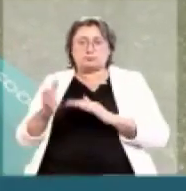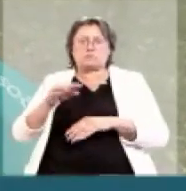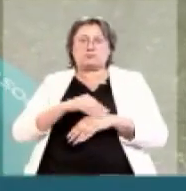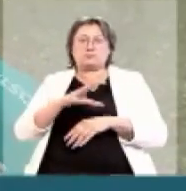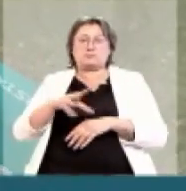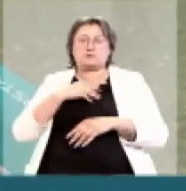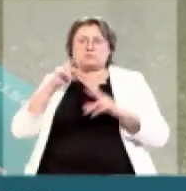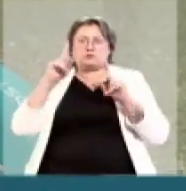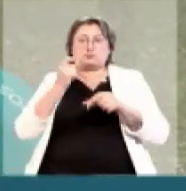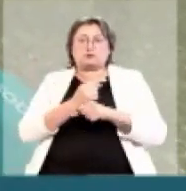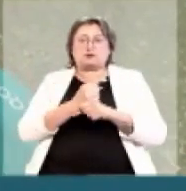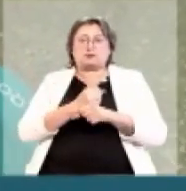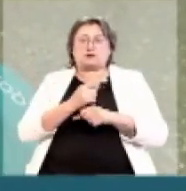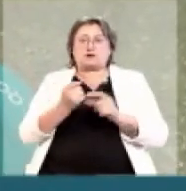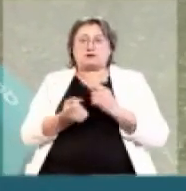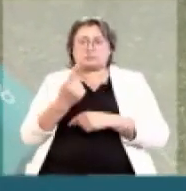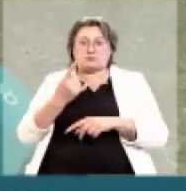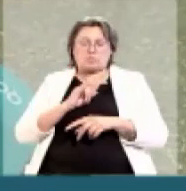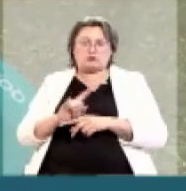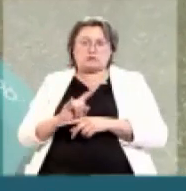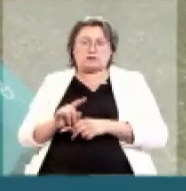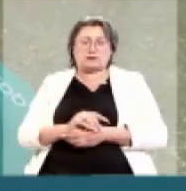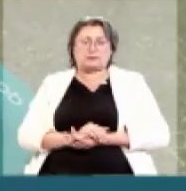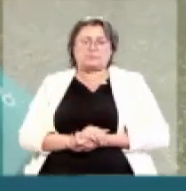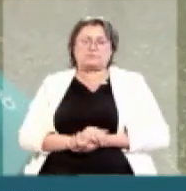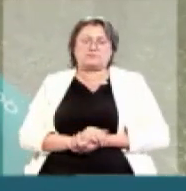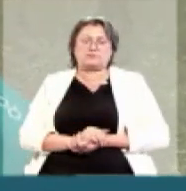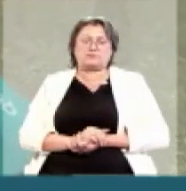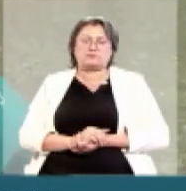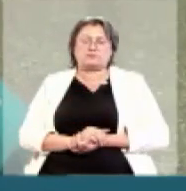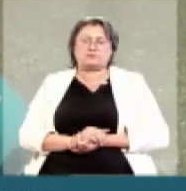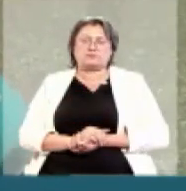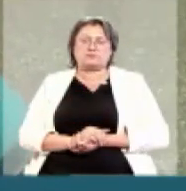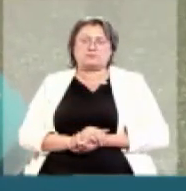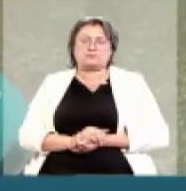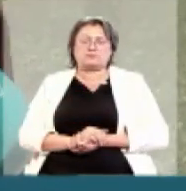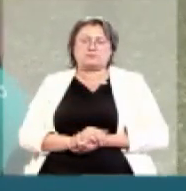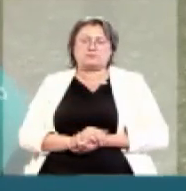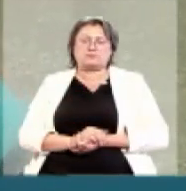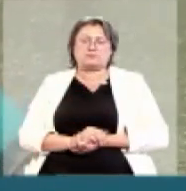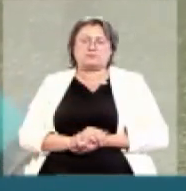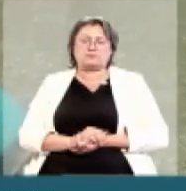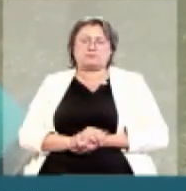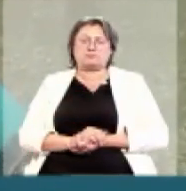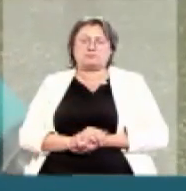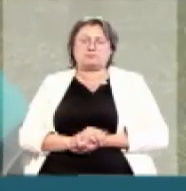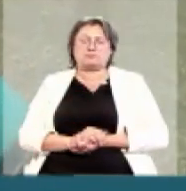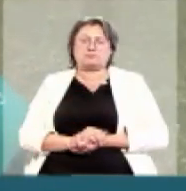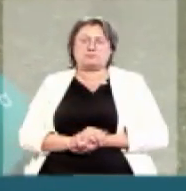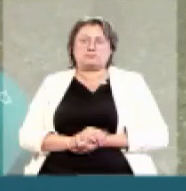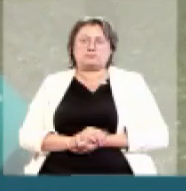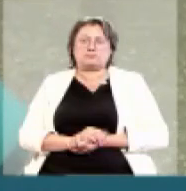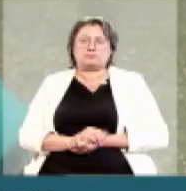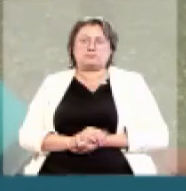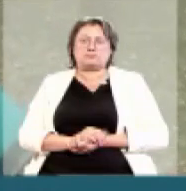бар, Қайрат деген. Ойбай апа, тез ақша әкеліңіз, сіздің балаңызды КПЗ-ға закрыли деп.